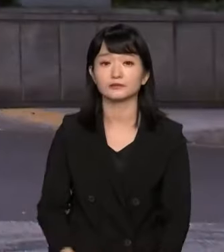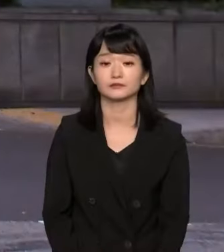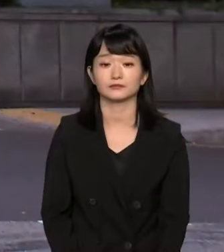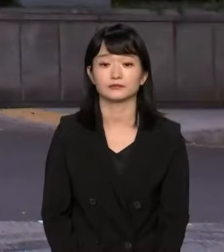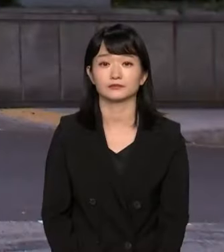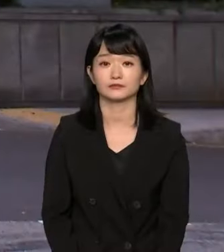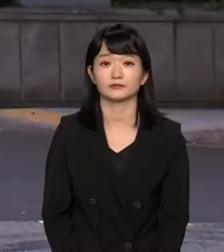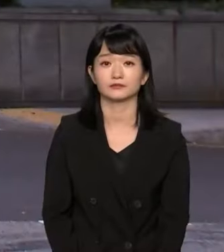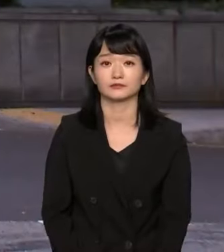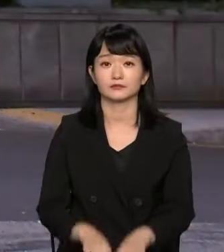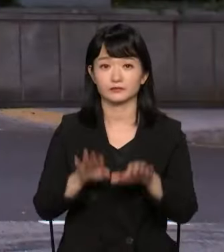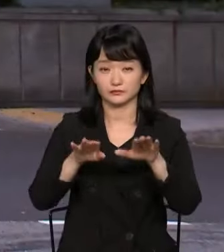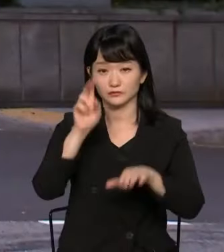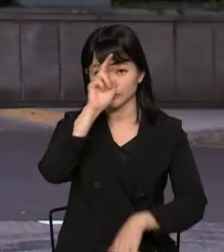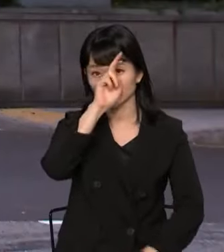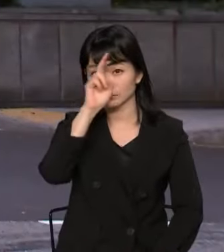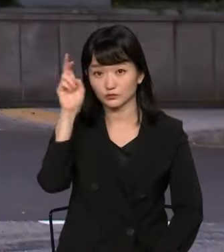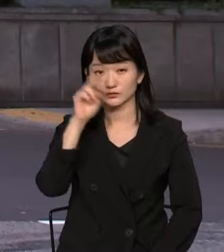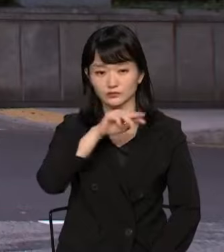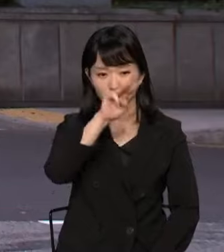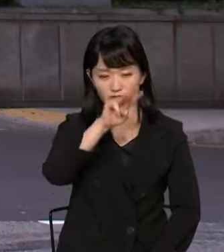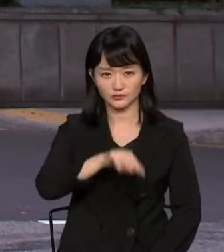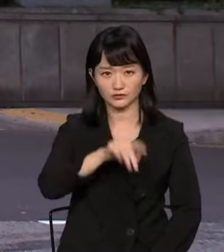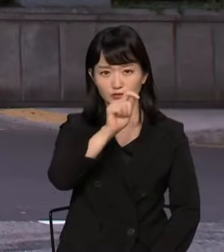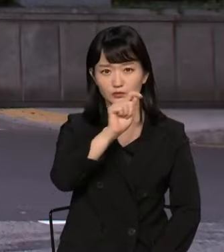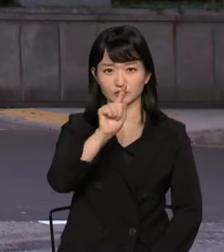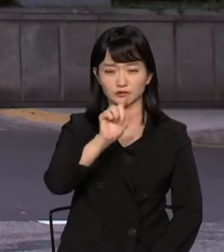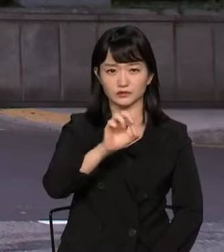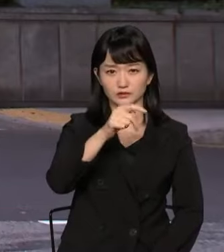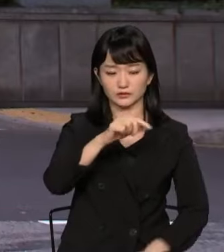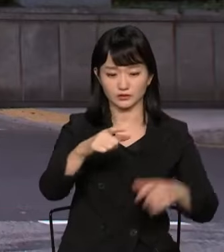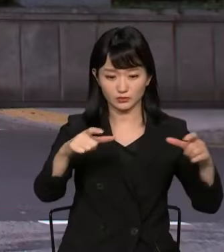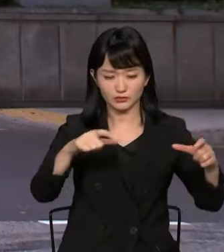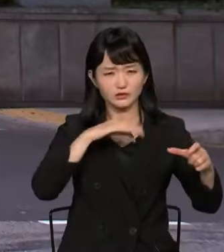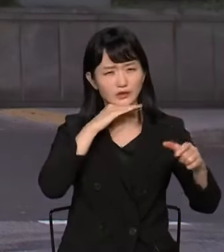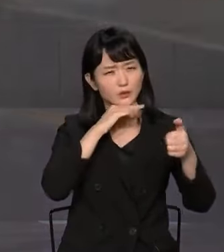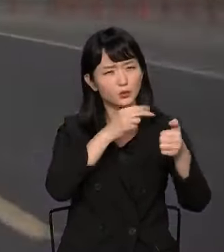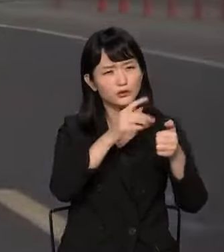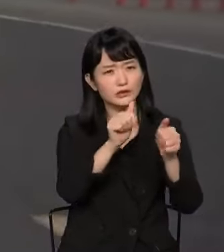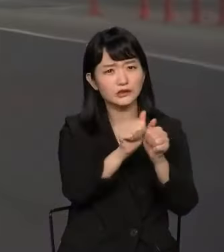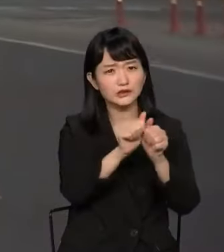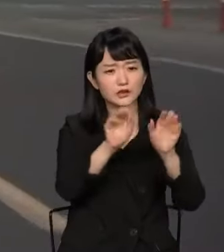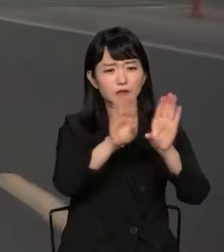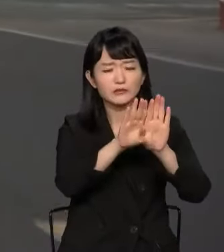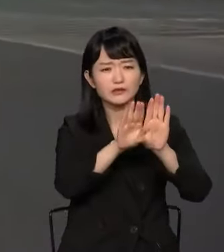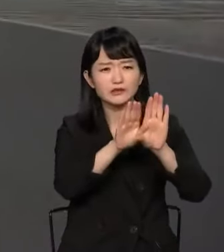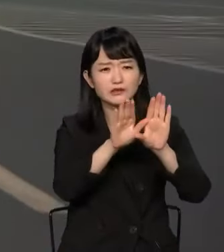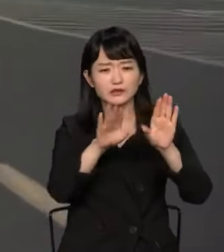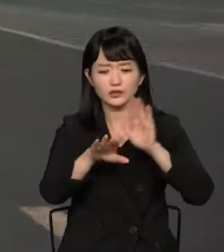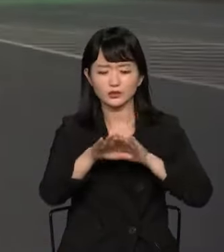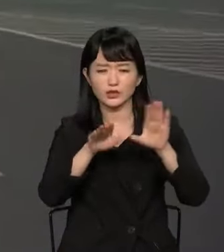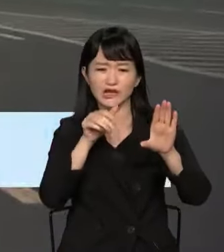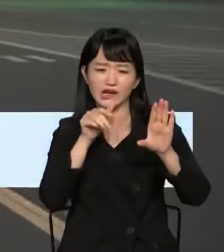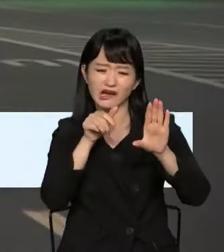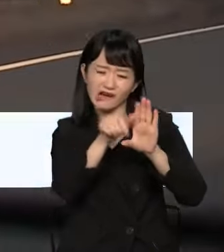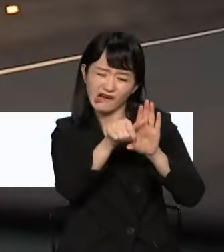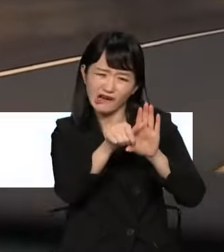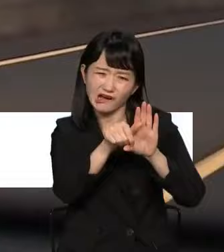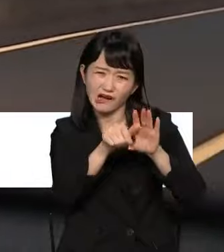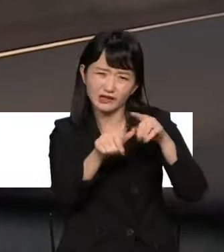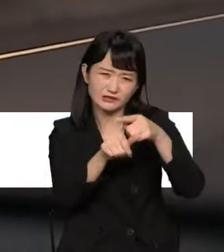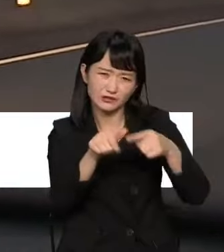있었다고요네 오늘 오후에 광주 광산구에서 한 50대 남성이 문틈에 손가락이 끼어 절단되는 사고를